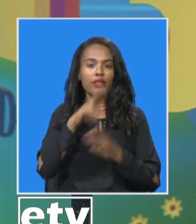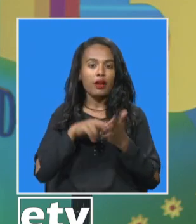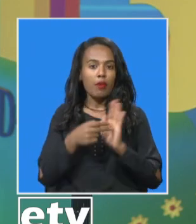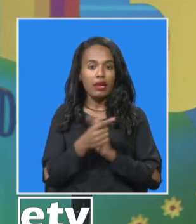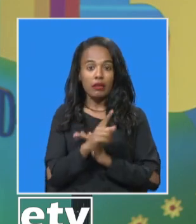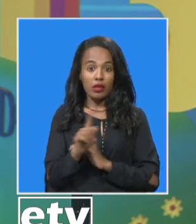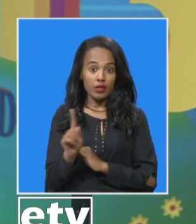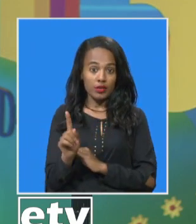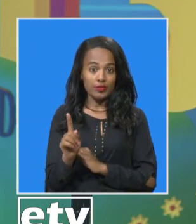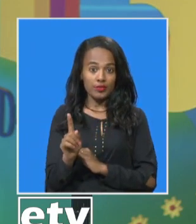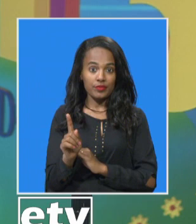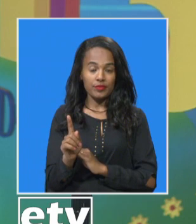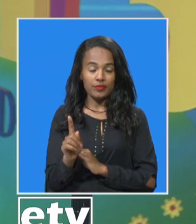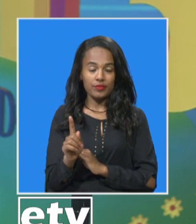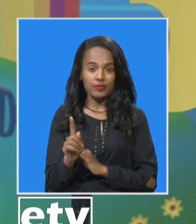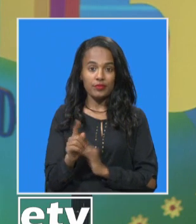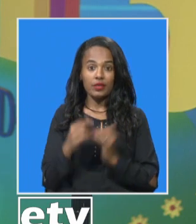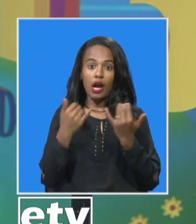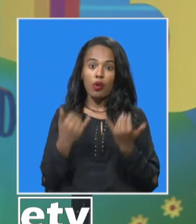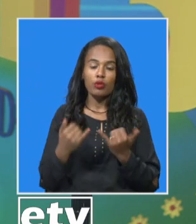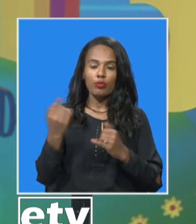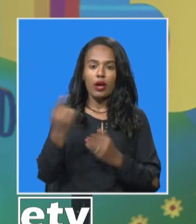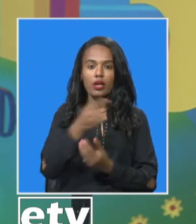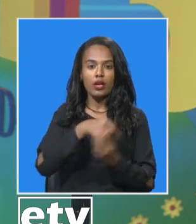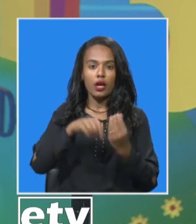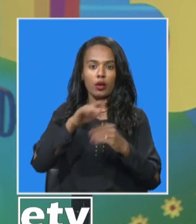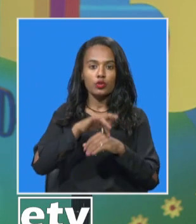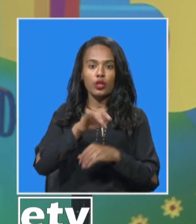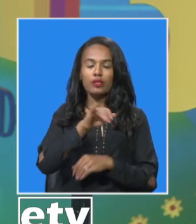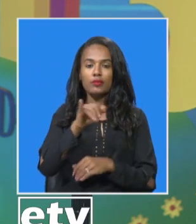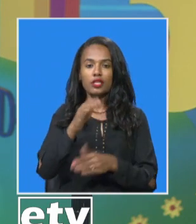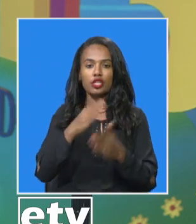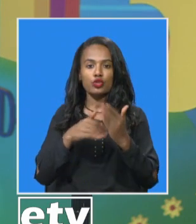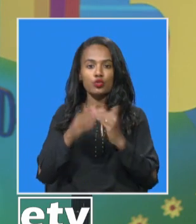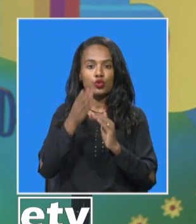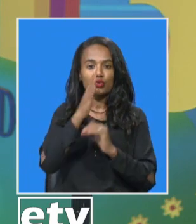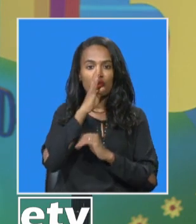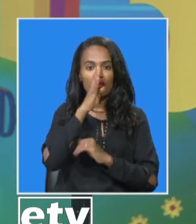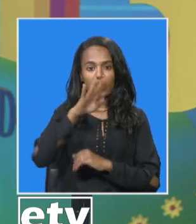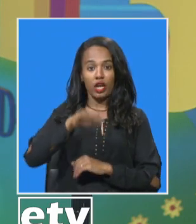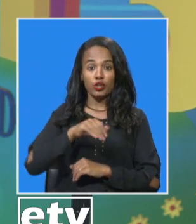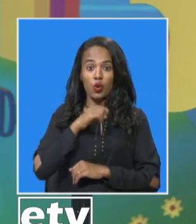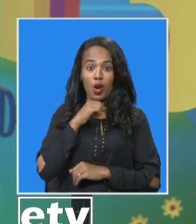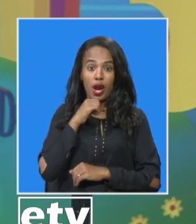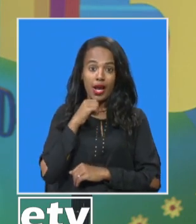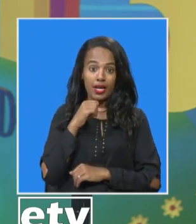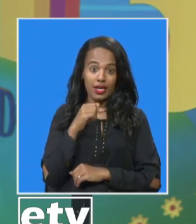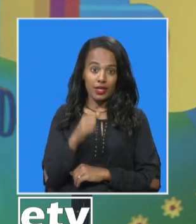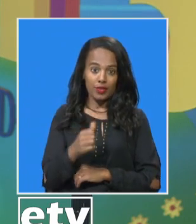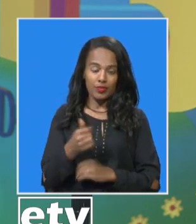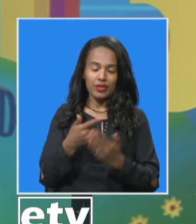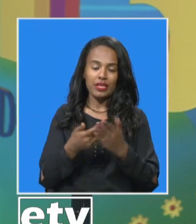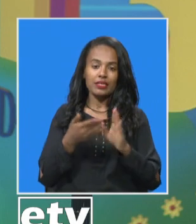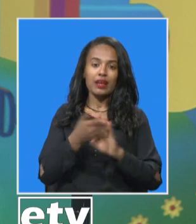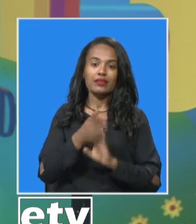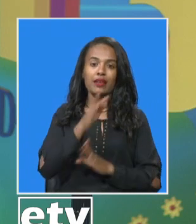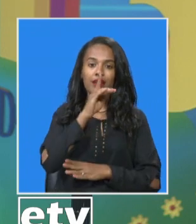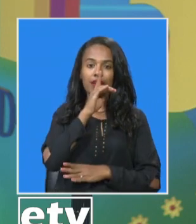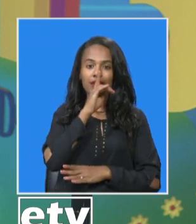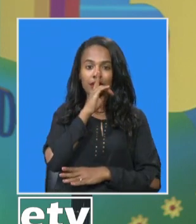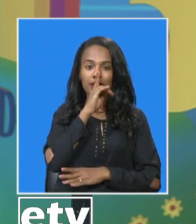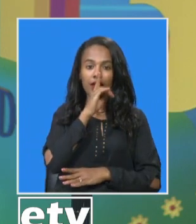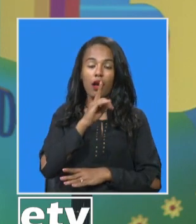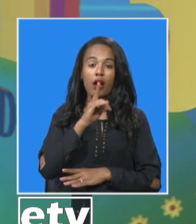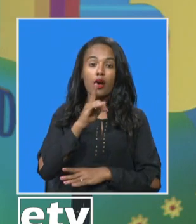አይደለም። አሁንም በአንዳንድ አካባቢዎች ላይ ተመሳሳይ ችግሮች መፈጠራቸው አይቀርም። ከዚህ አንጻር የጸጥታ